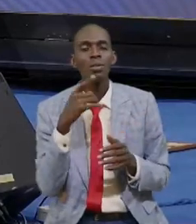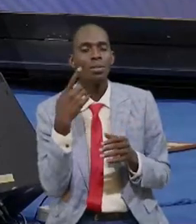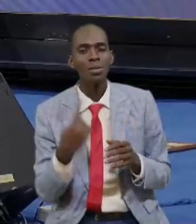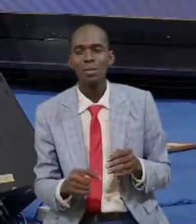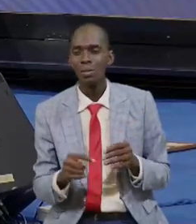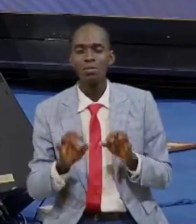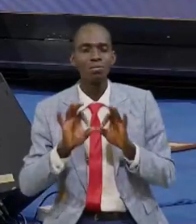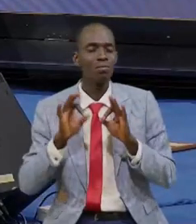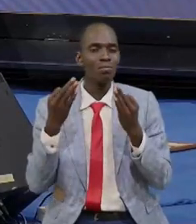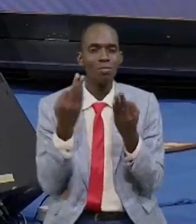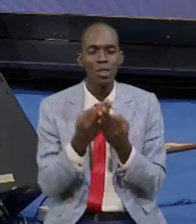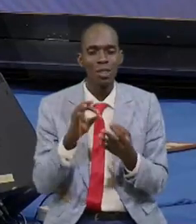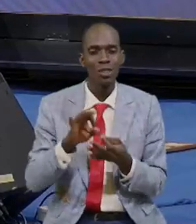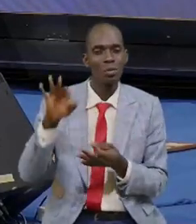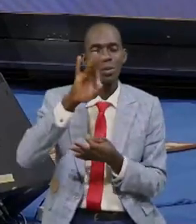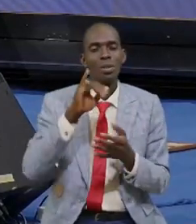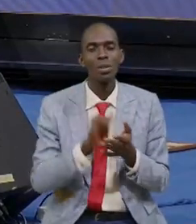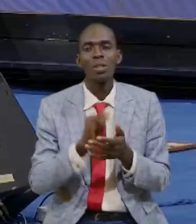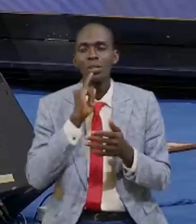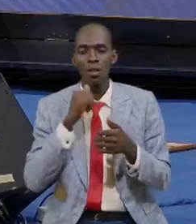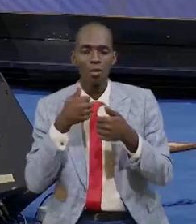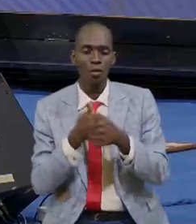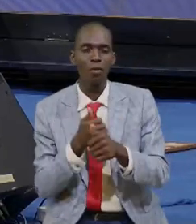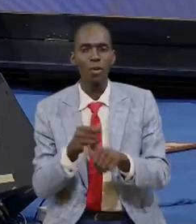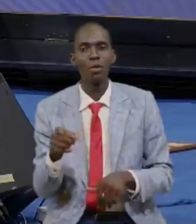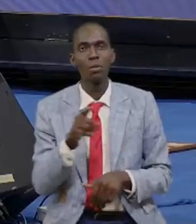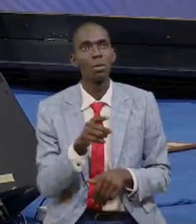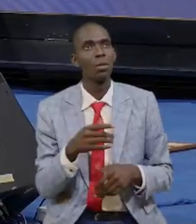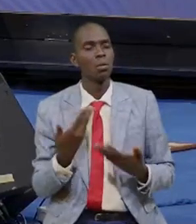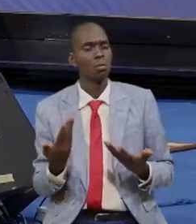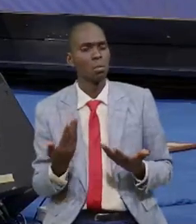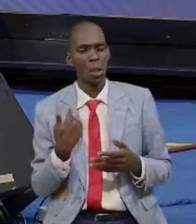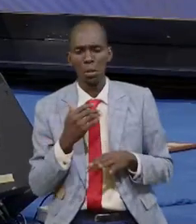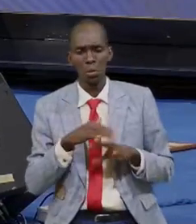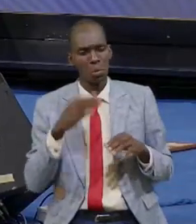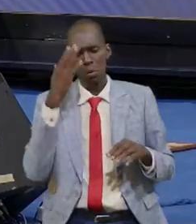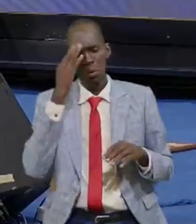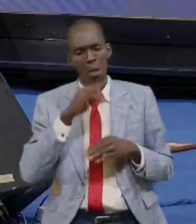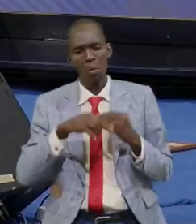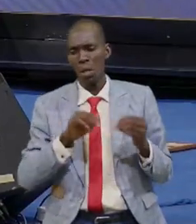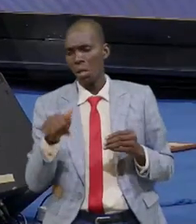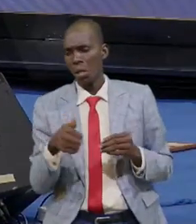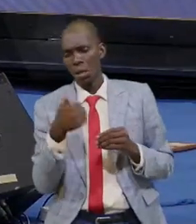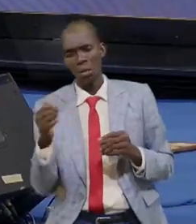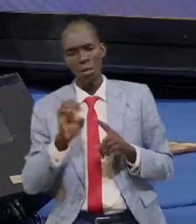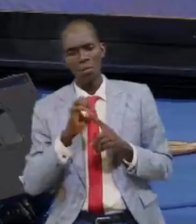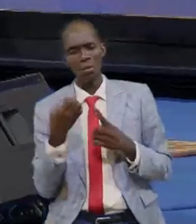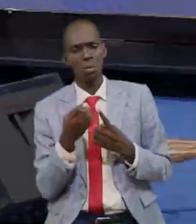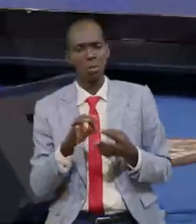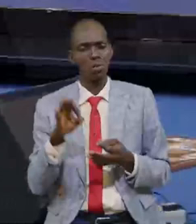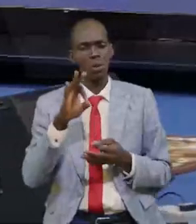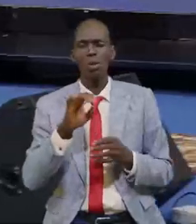Quel est l'esprit territorial qui te suit? Tu dis que moi je ne connais rien d'esprit territorial. Tu dis que va chercher. Tu